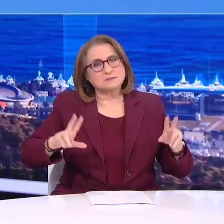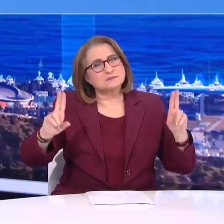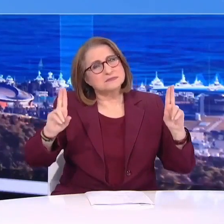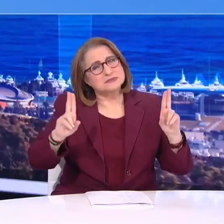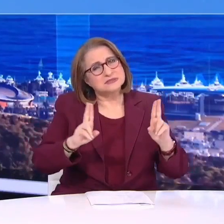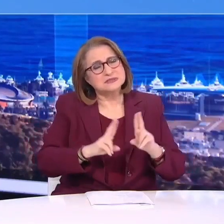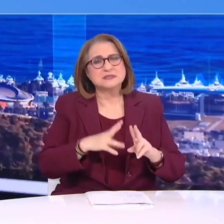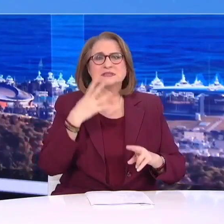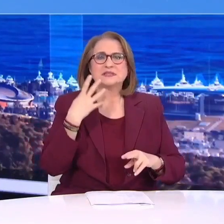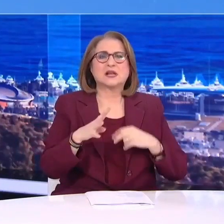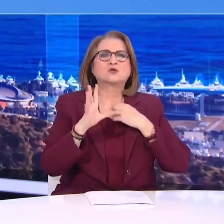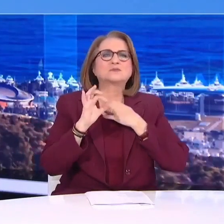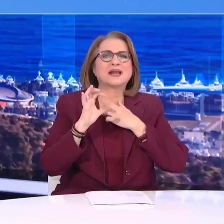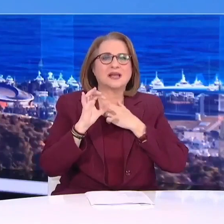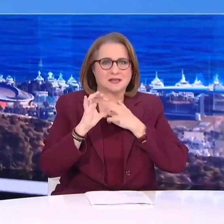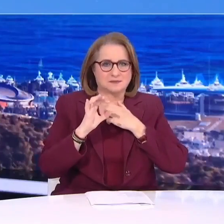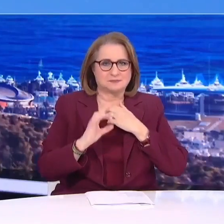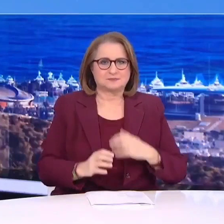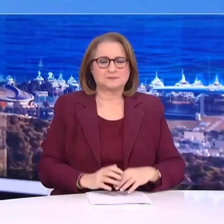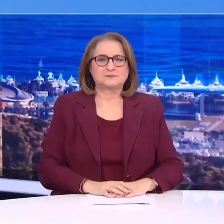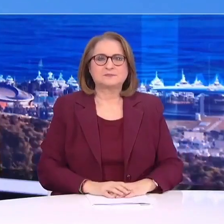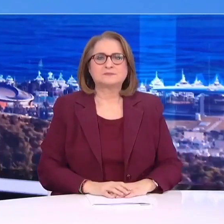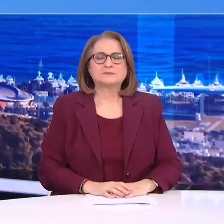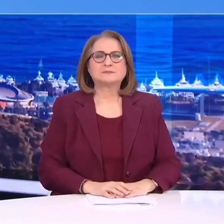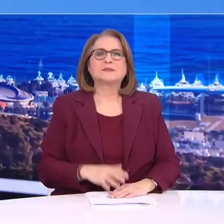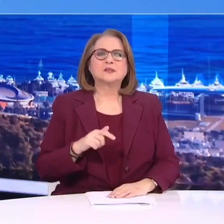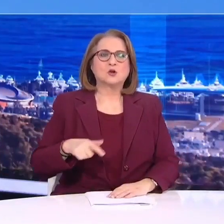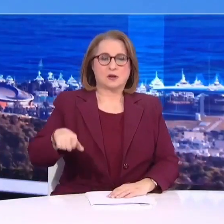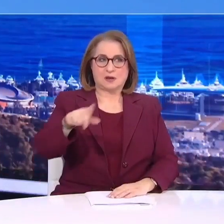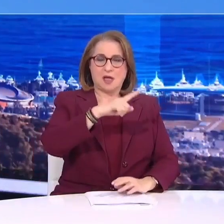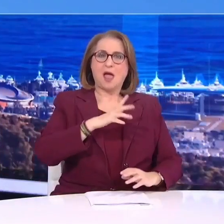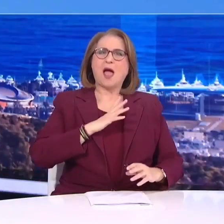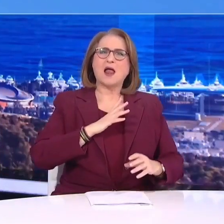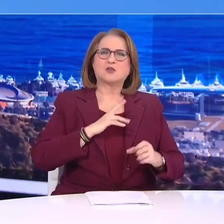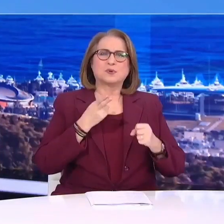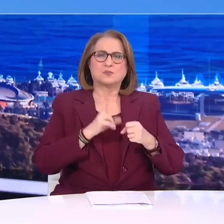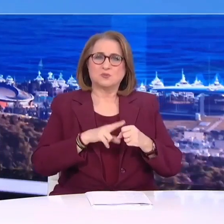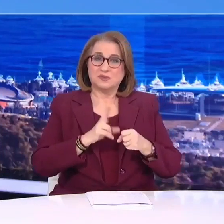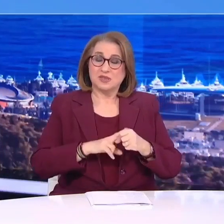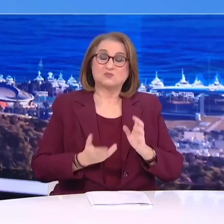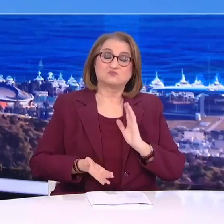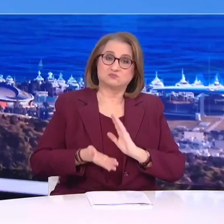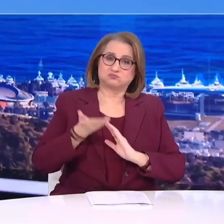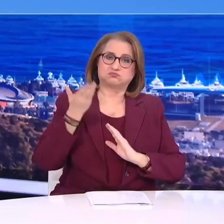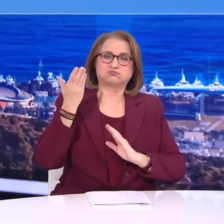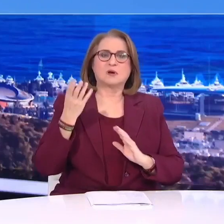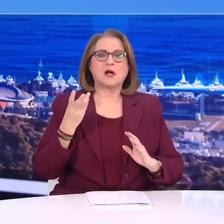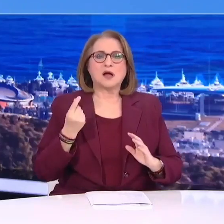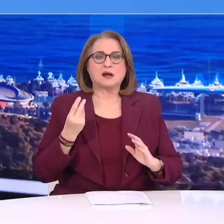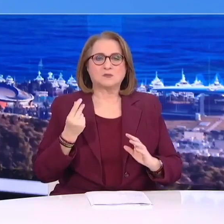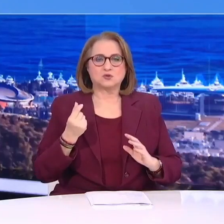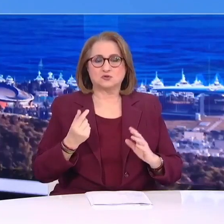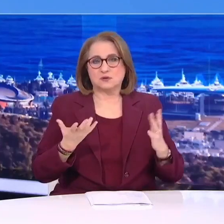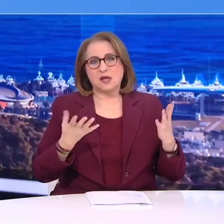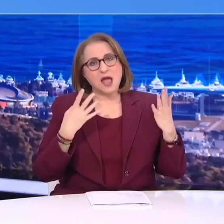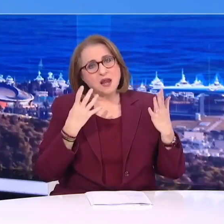στους 450 ασθενείς. Ο αριθμός των συνανθρώπων μας που χάνονται καθημερινά παραμένει υψηλός, αλλά και εδώ αρχίζει ίσως